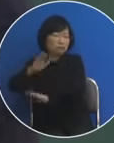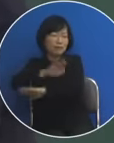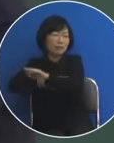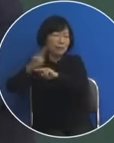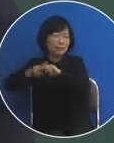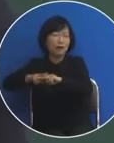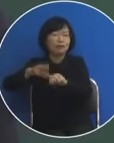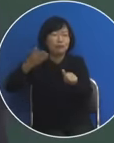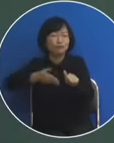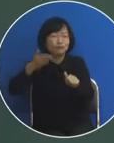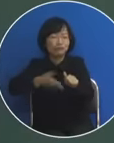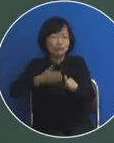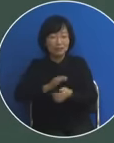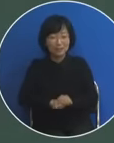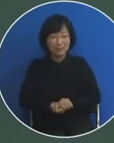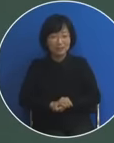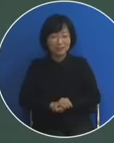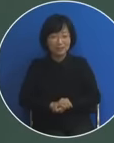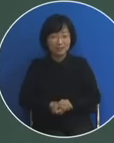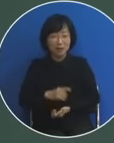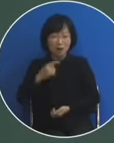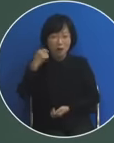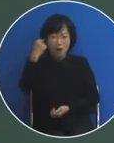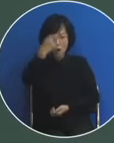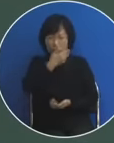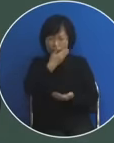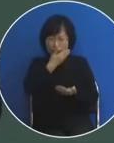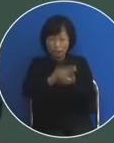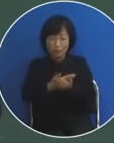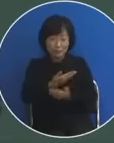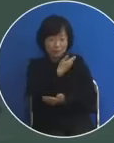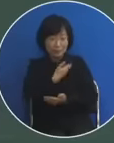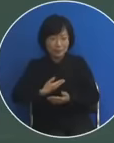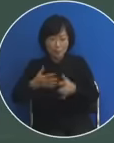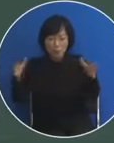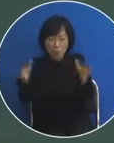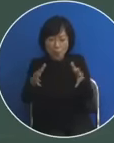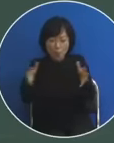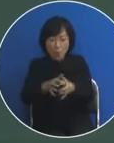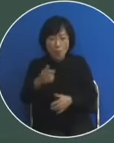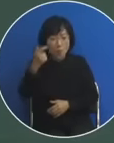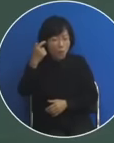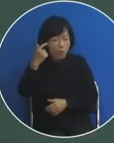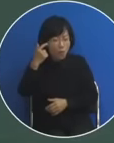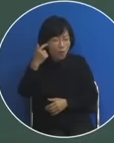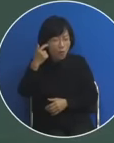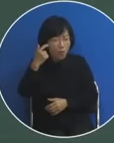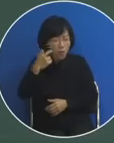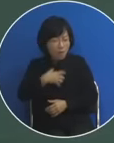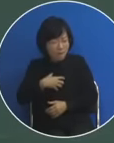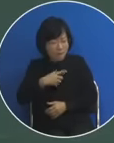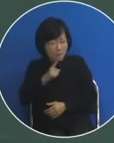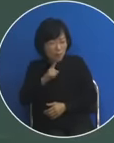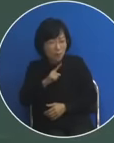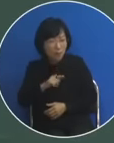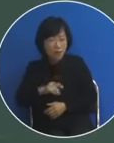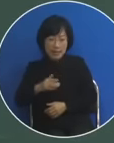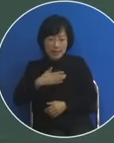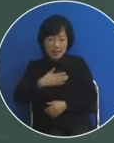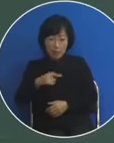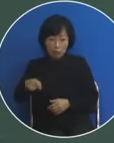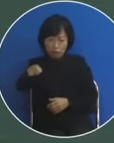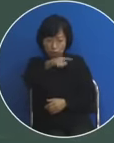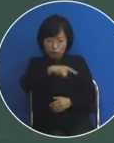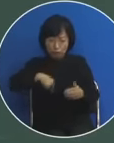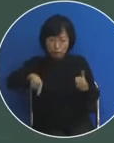Jesus. 네, 핵심 제자들이 모여가 하는 말이 우리 중에 누가 큰 자냐? And the central disciples got together, and what they were discussing amongst themselves was who is the greatest among us.